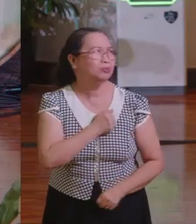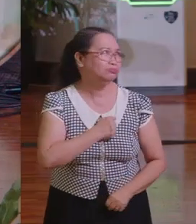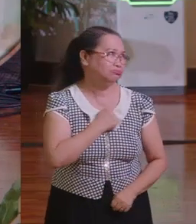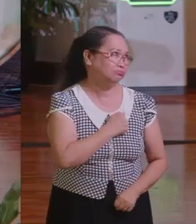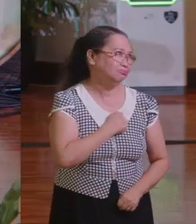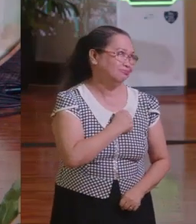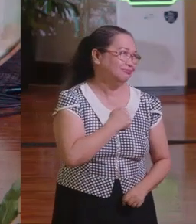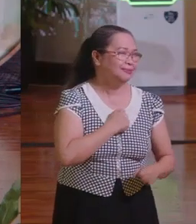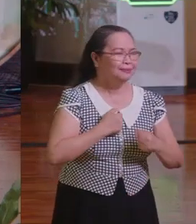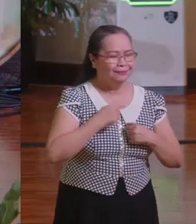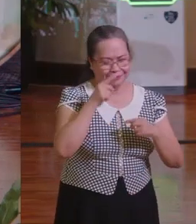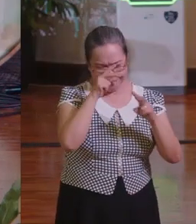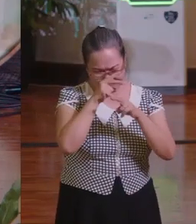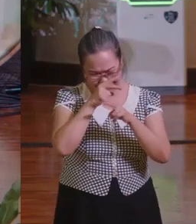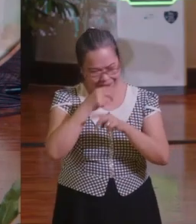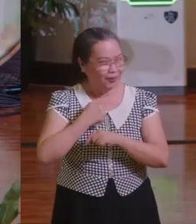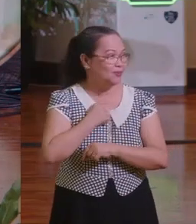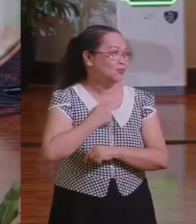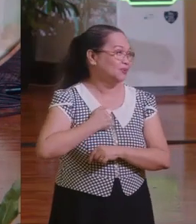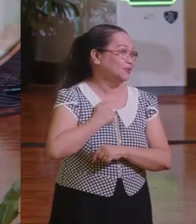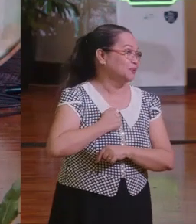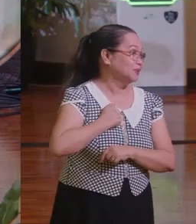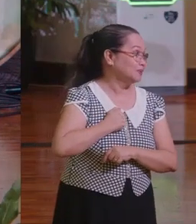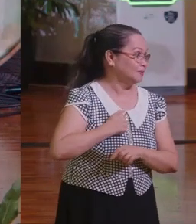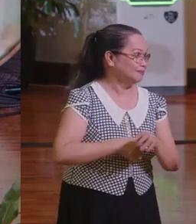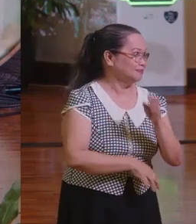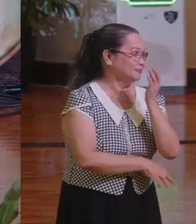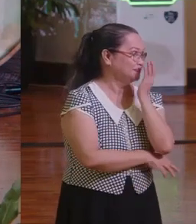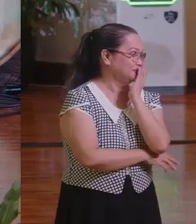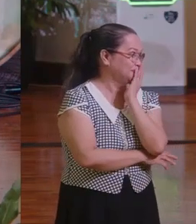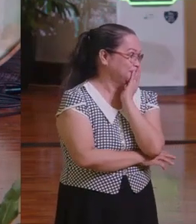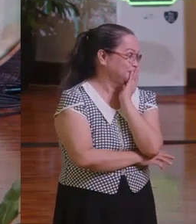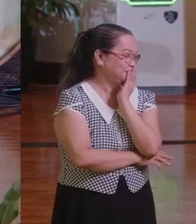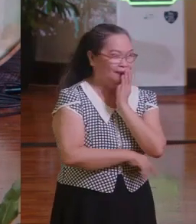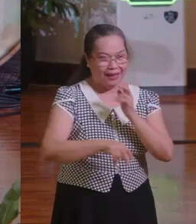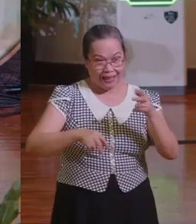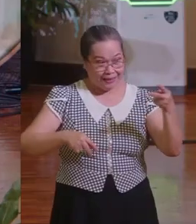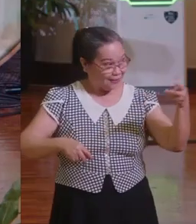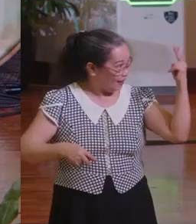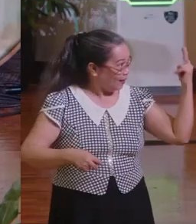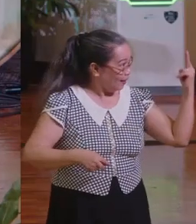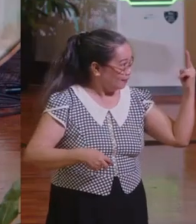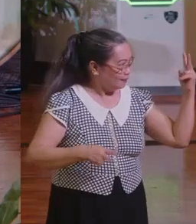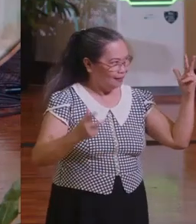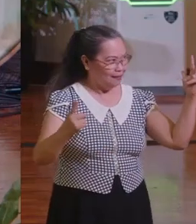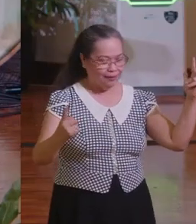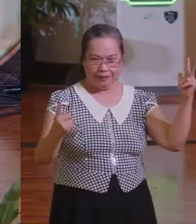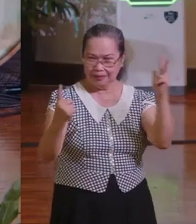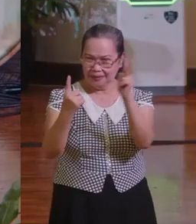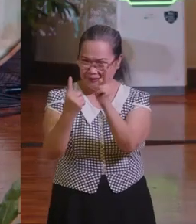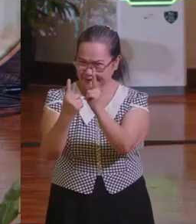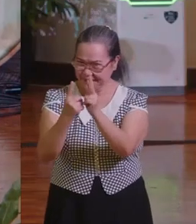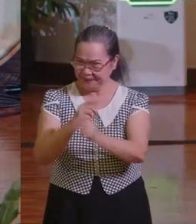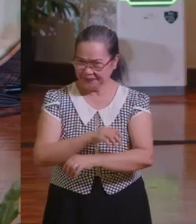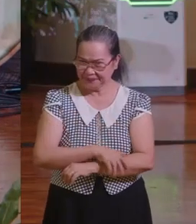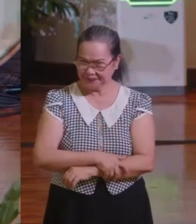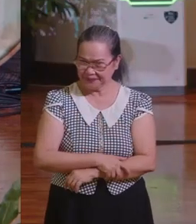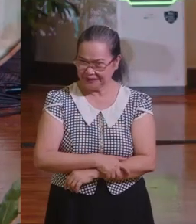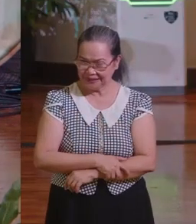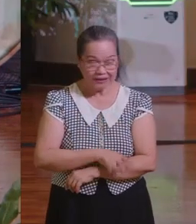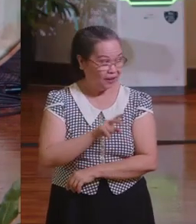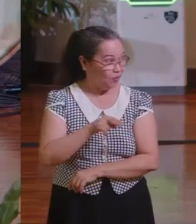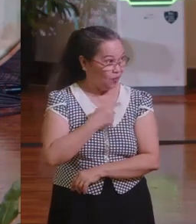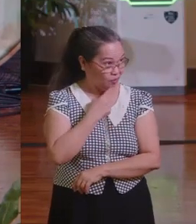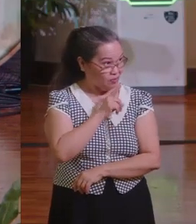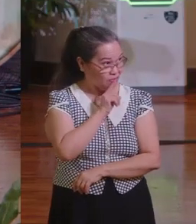naku, hindi ko sinasadya. No? So, sa pangalawang step, minsan nakararating doon. Pagka meron ng witnesses,